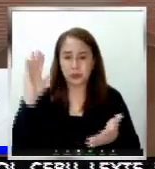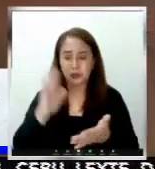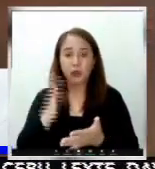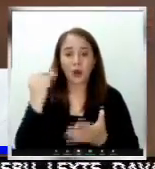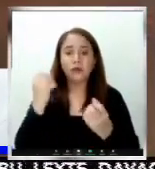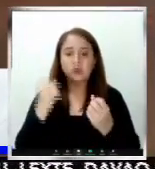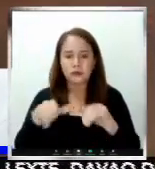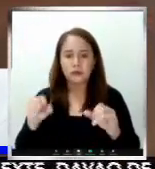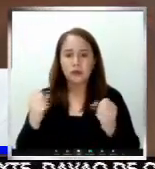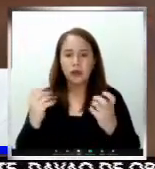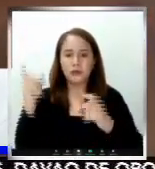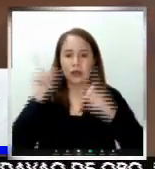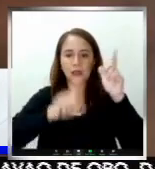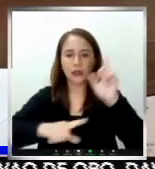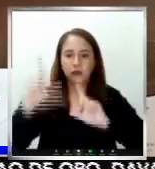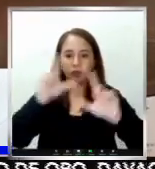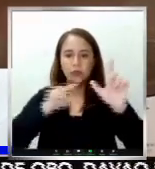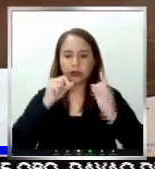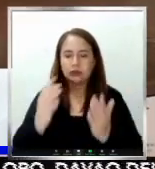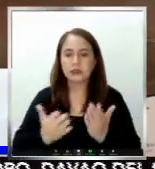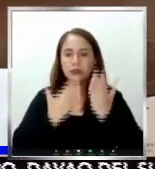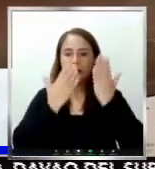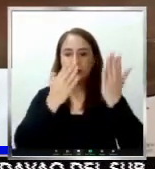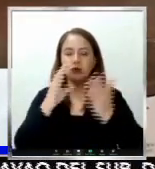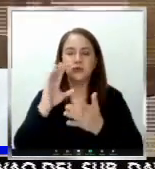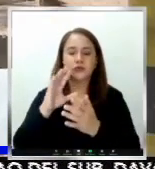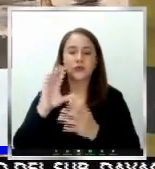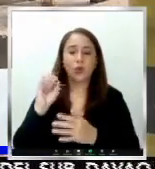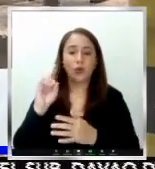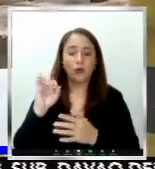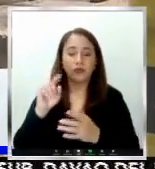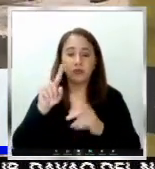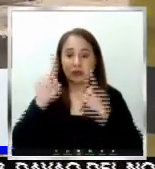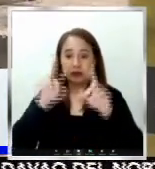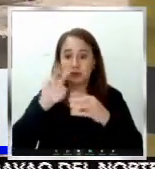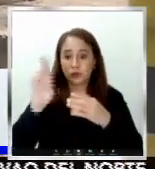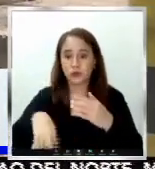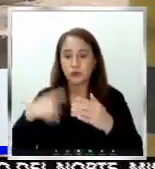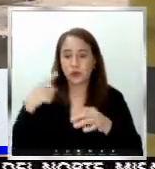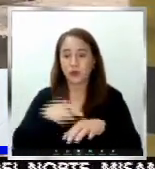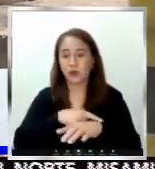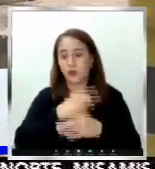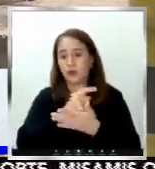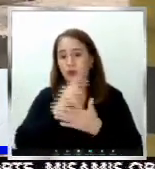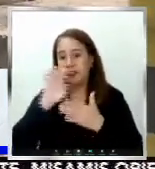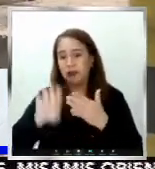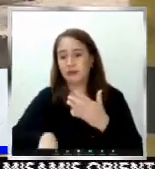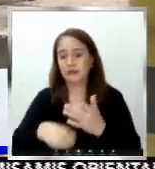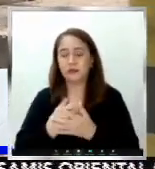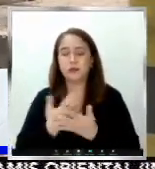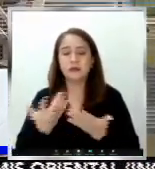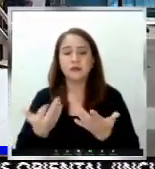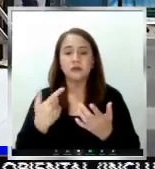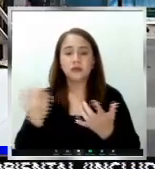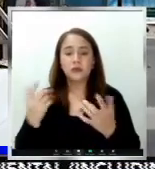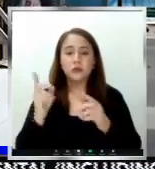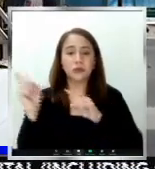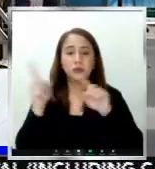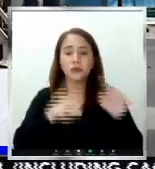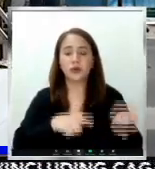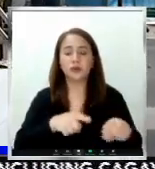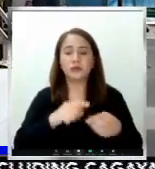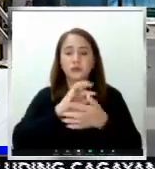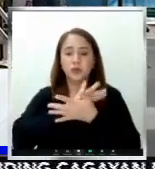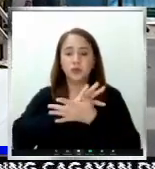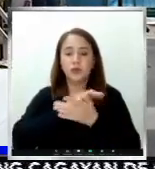laboratorio ang hindi nakapagsumiti ng COVID test results dahil sa long weekend. Karamihan din daw ng mga nagtutungo sa kanila ngayon na COVID positive,